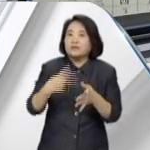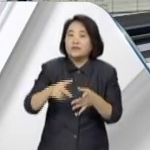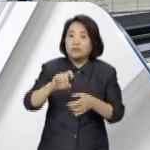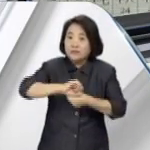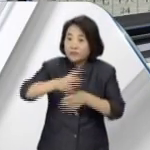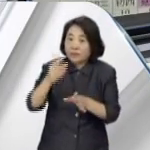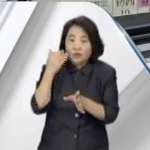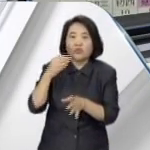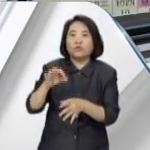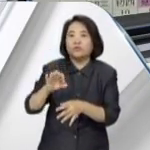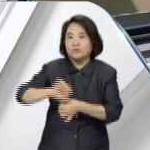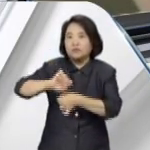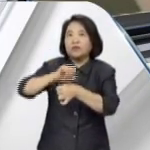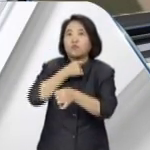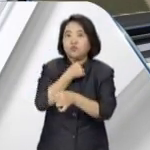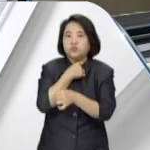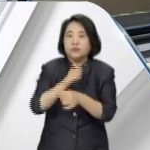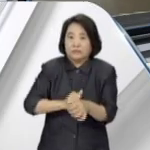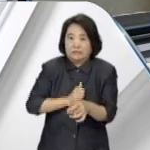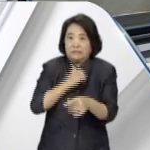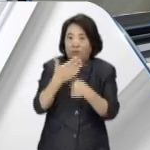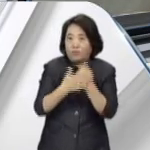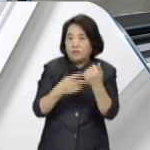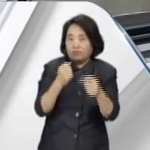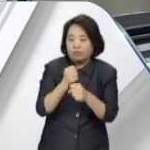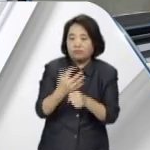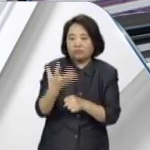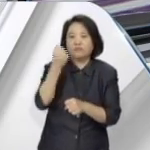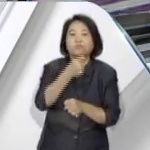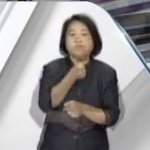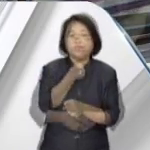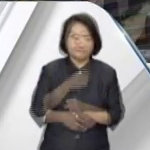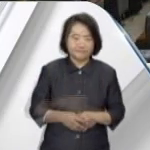以加班的费率，落实保障劳工权益。